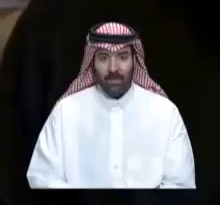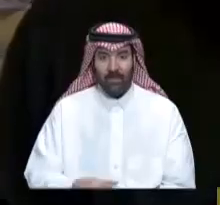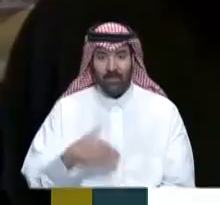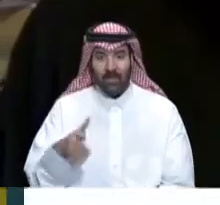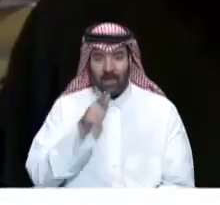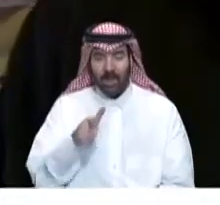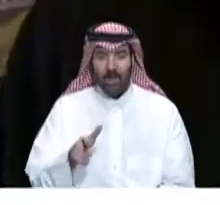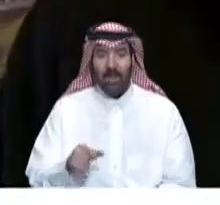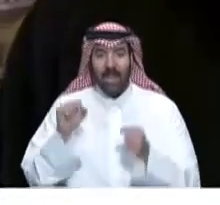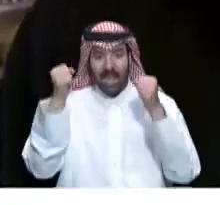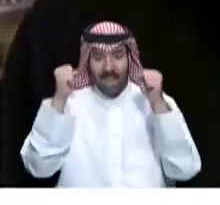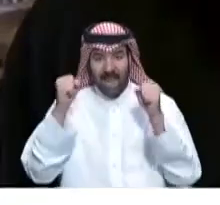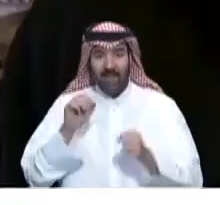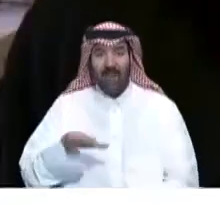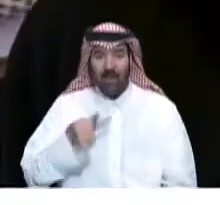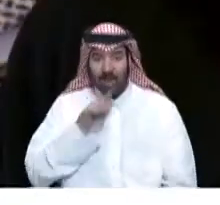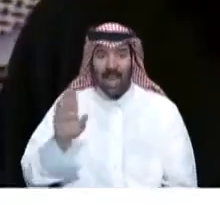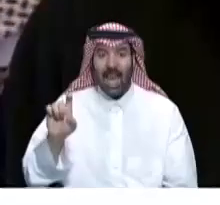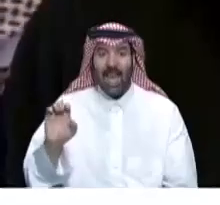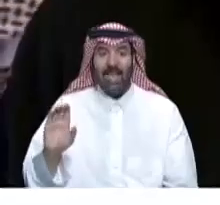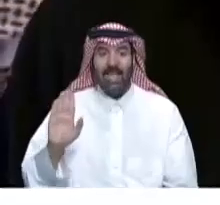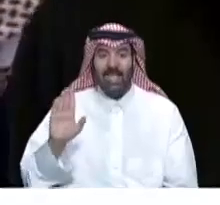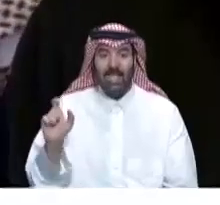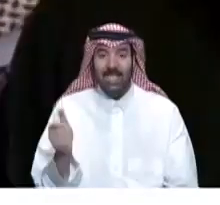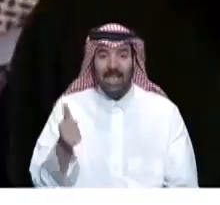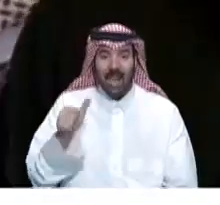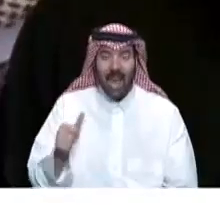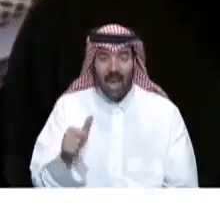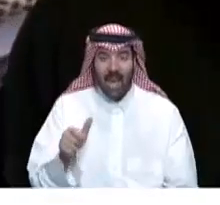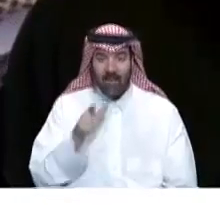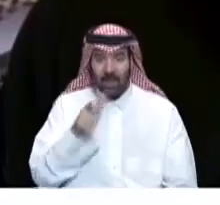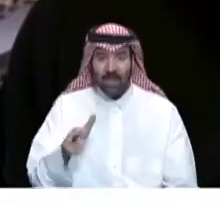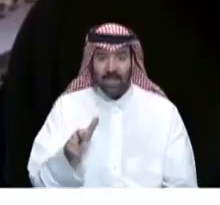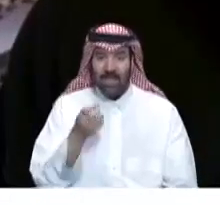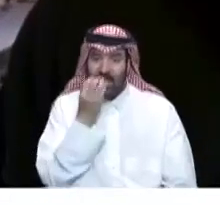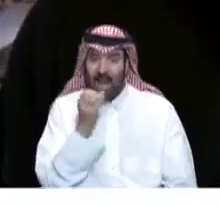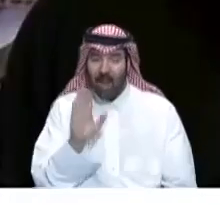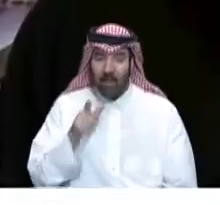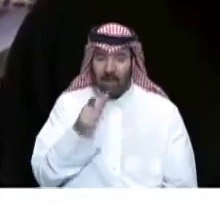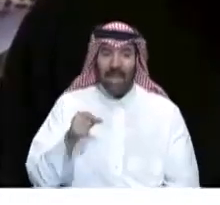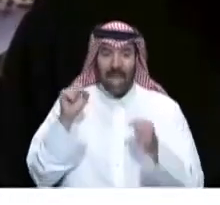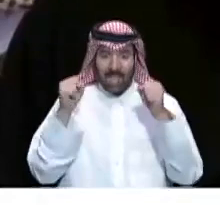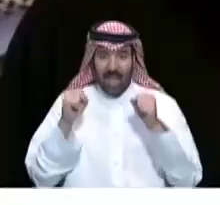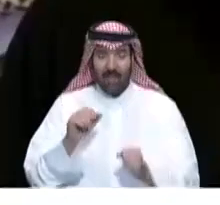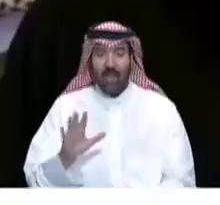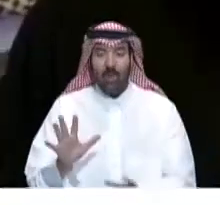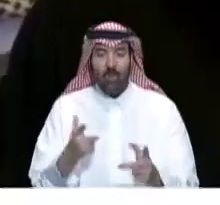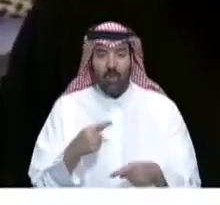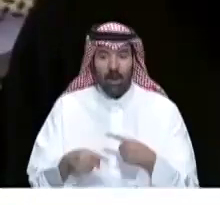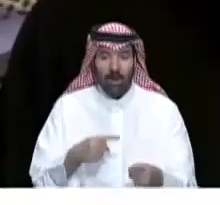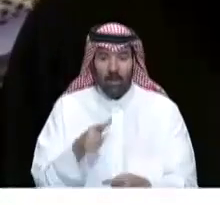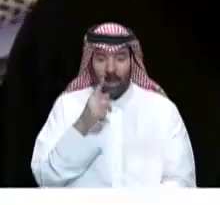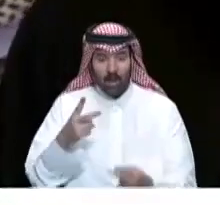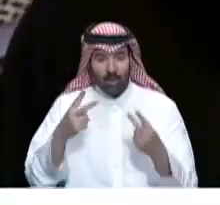كذلك نتجه من عبد العزيز الغرير في حائل إلى الزميلة سناء الزهراني في الطائف. سناء، طبعا